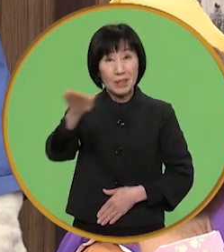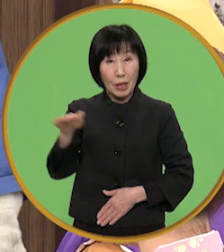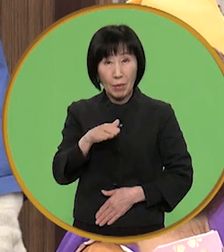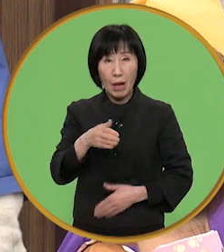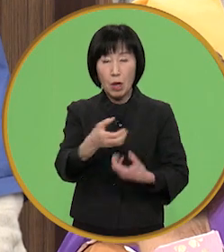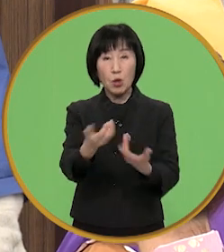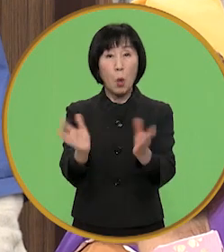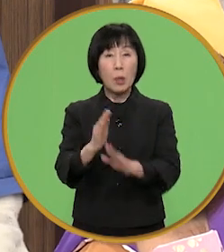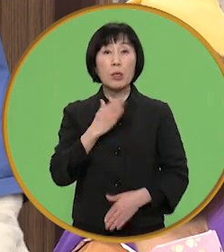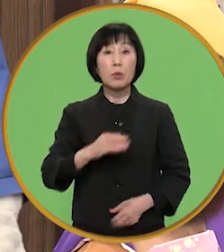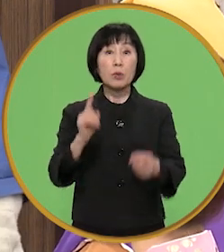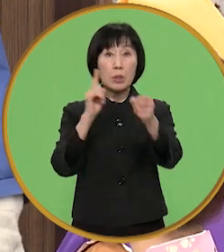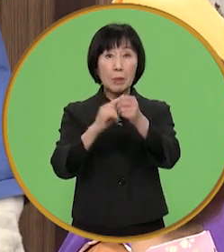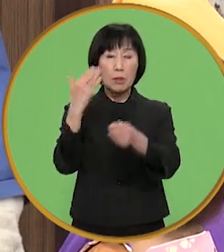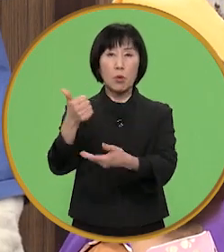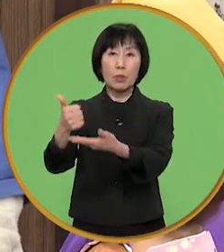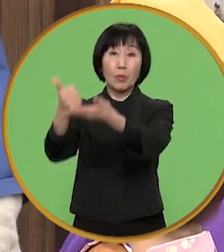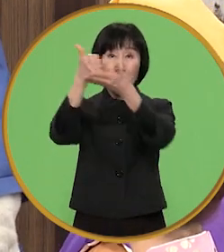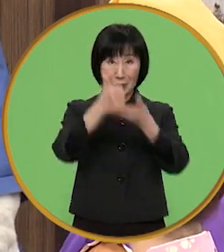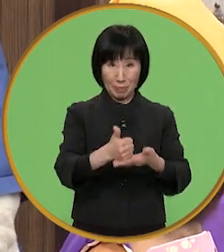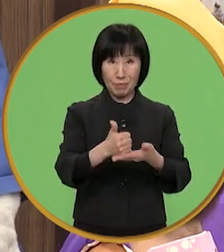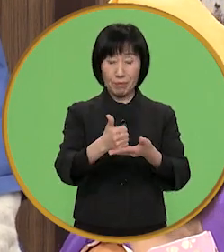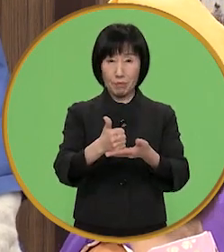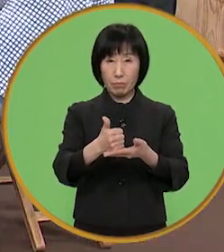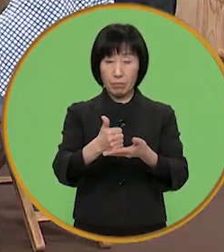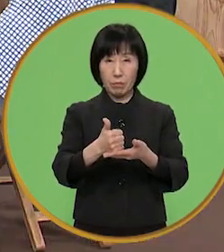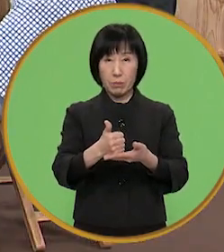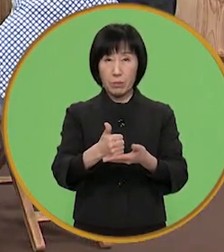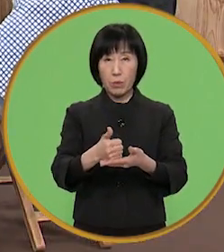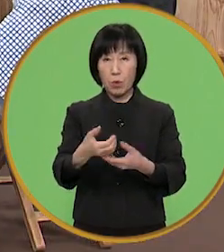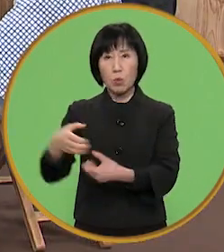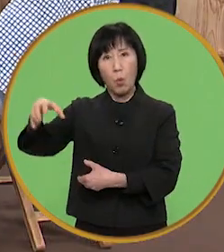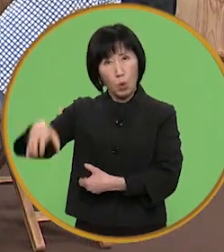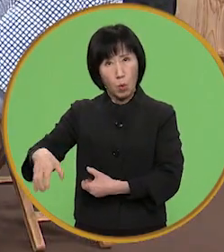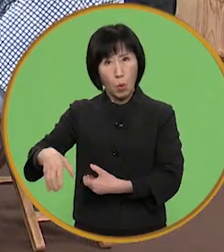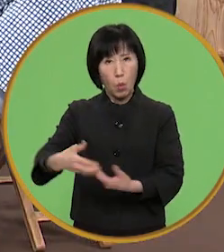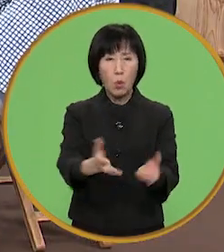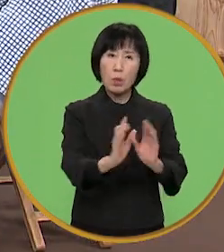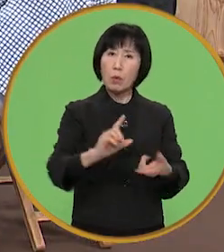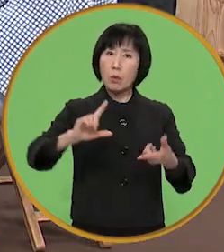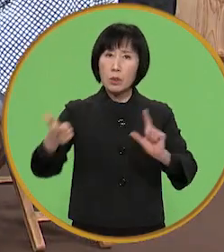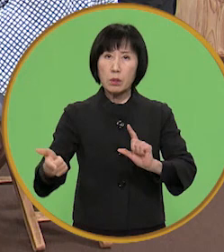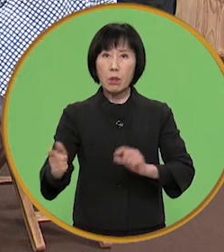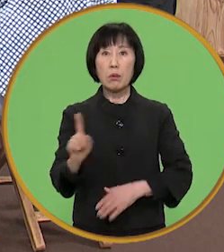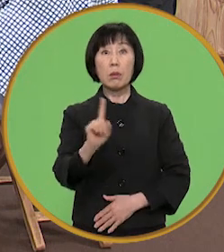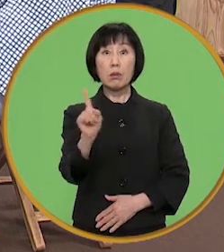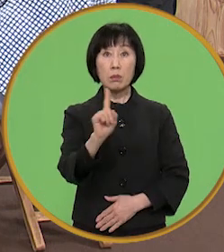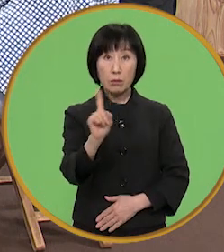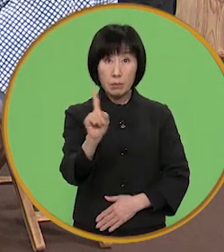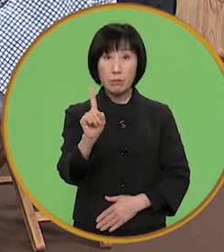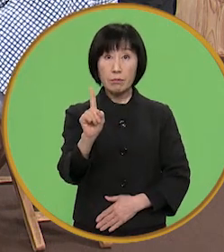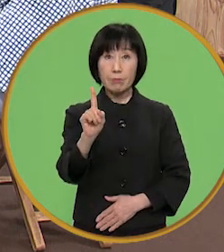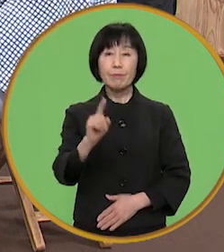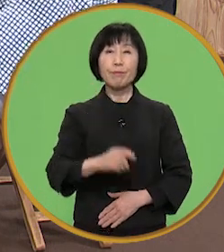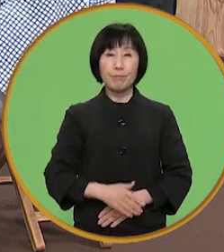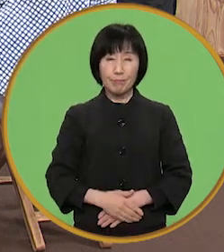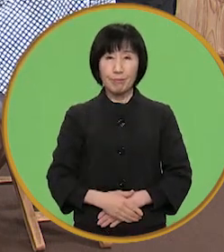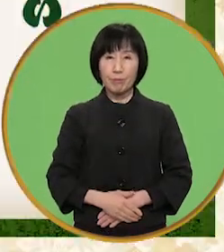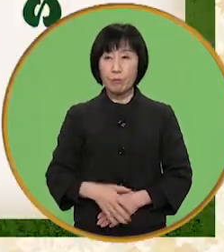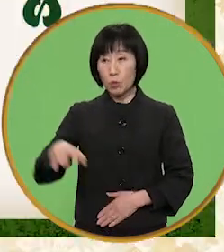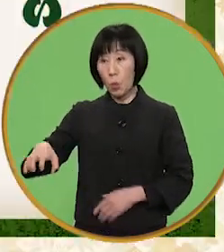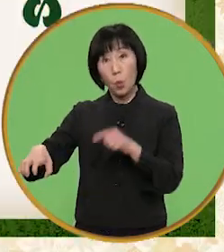五郎校一行は消防団を知るために講師を呼んだ。 はい。消防署と消防団って何が違うん